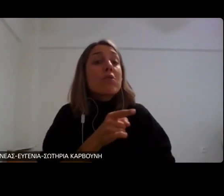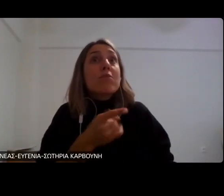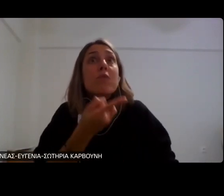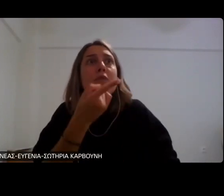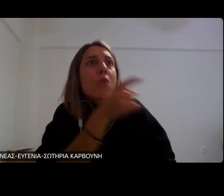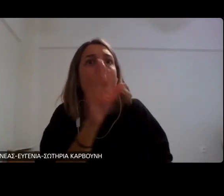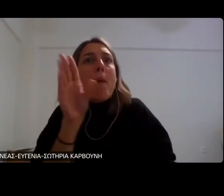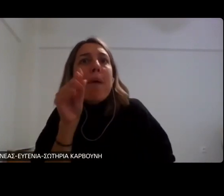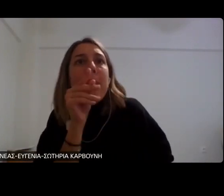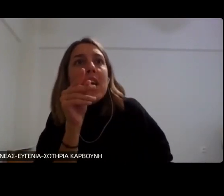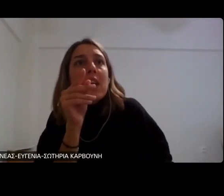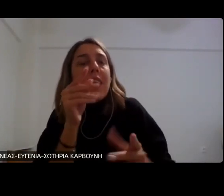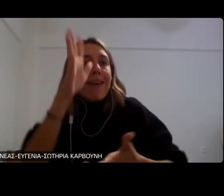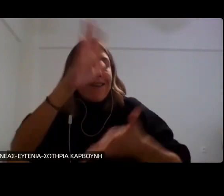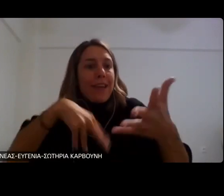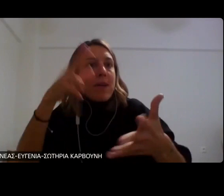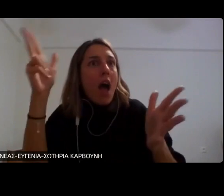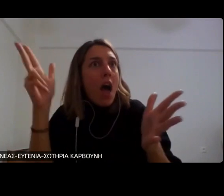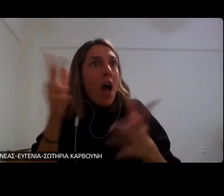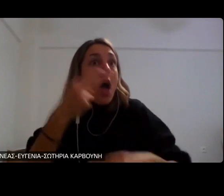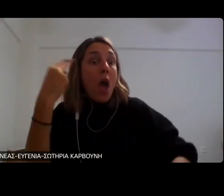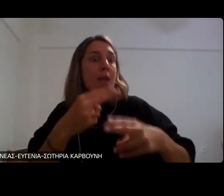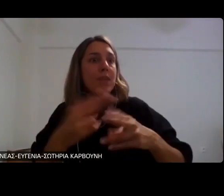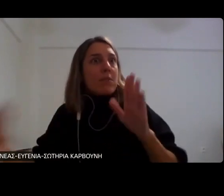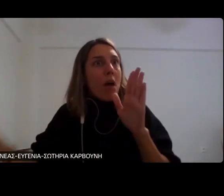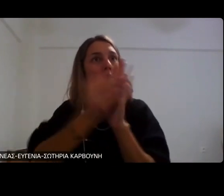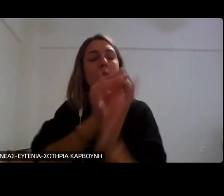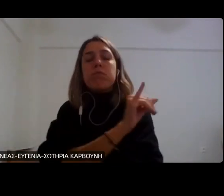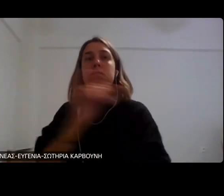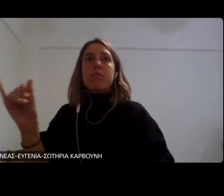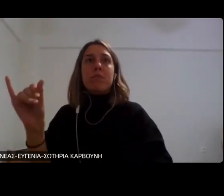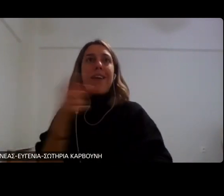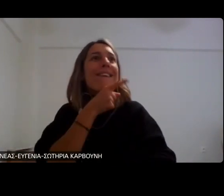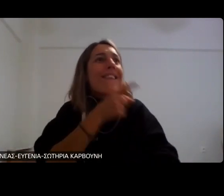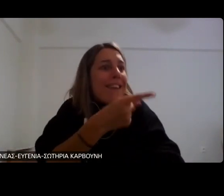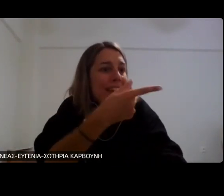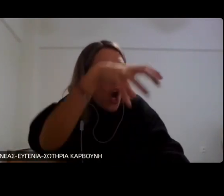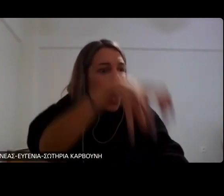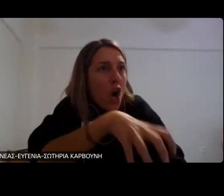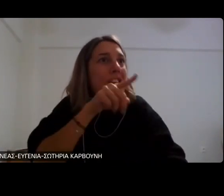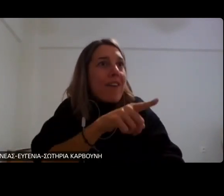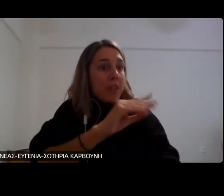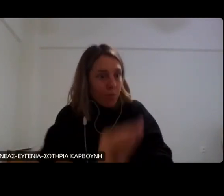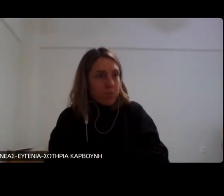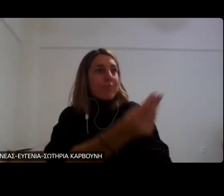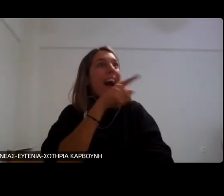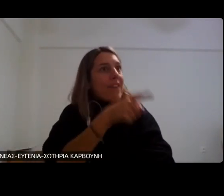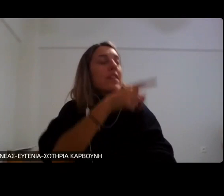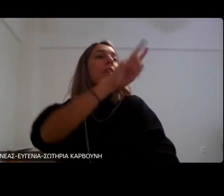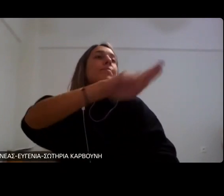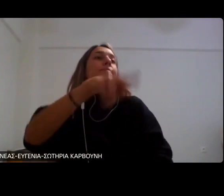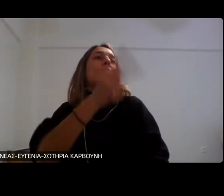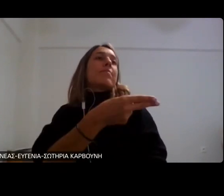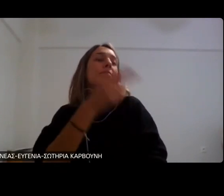πουθενά σε επίσημα κείμενα. Έχει απορριφθεί δηλαδή από την ίδια τη χώρα από την οποία προήλθε. Εγώ αυτό που